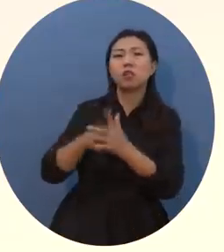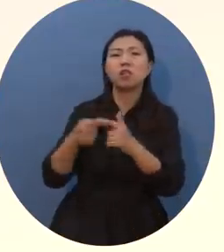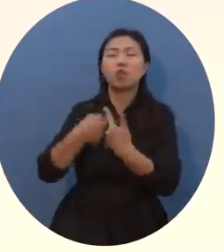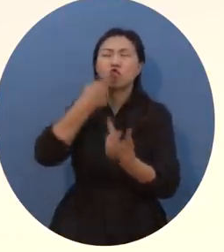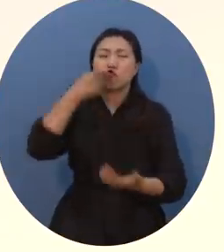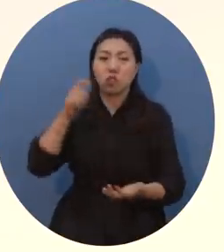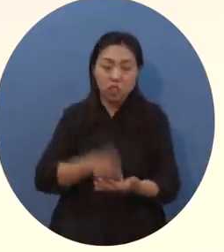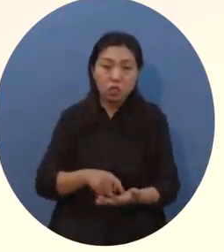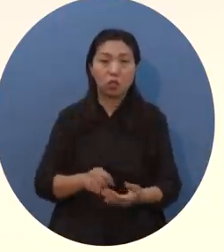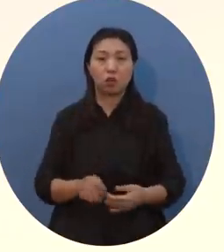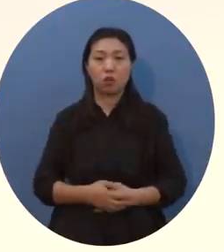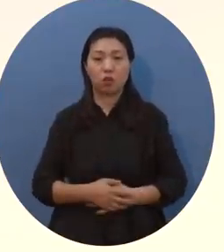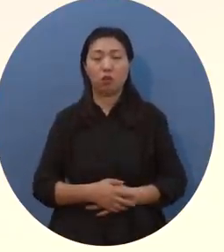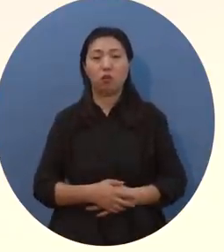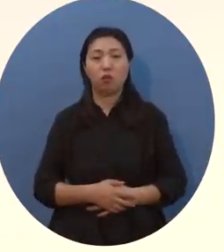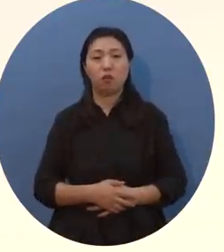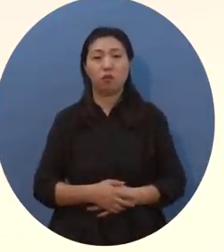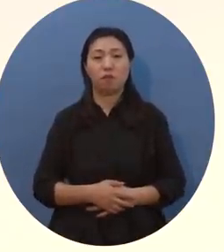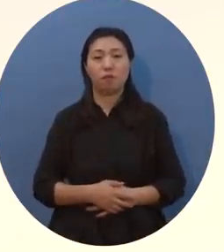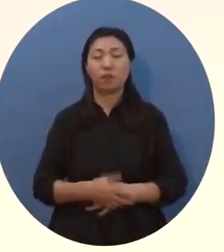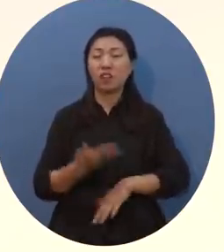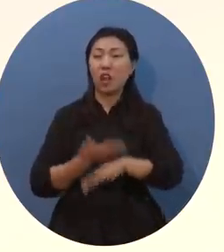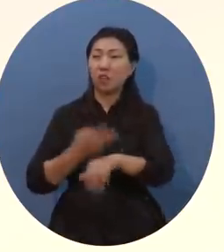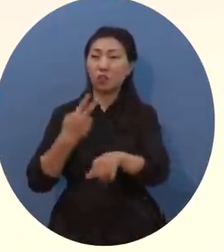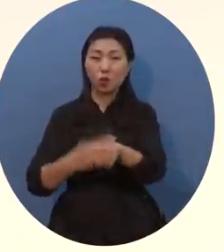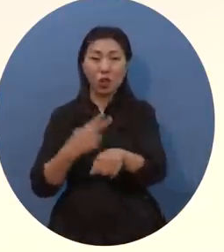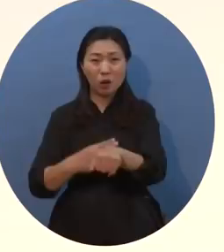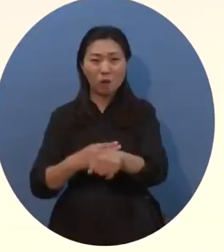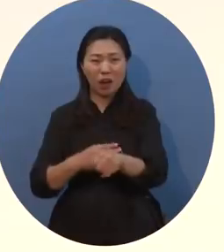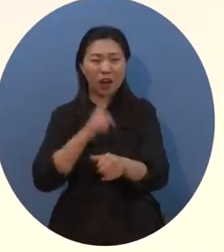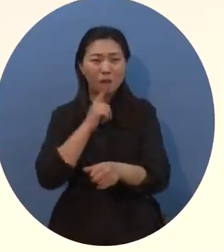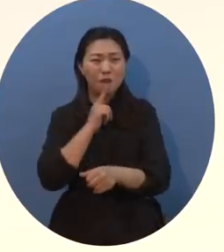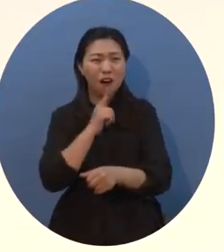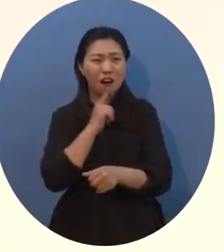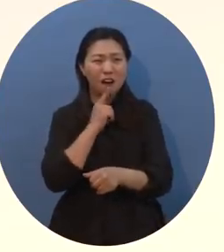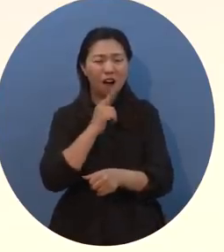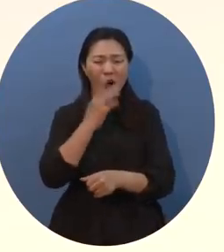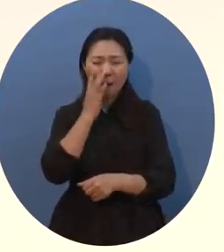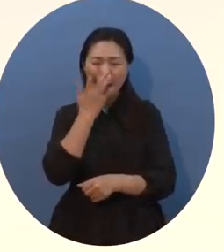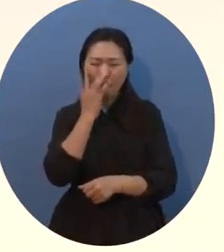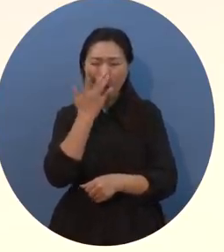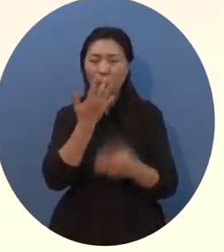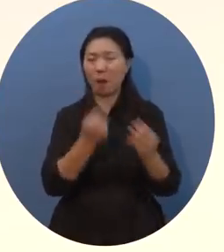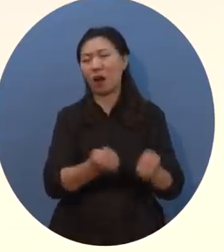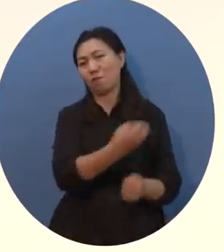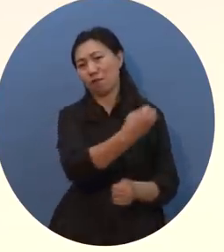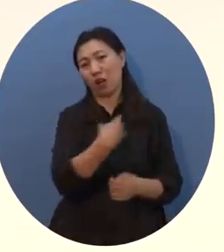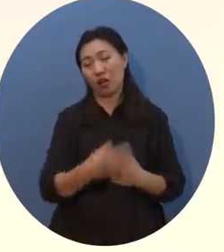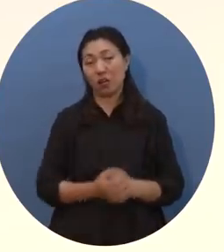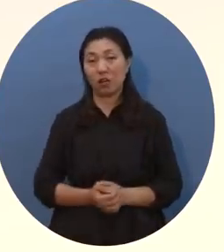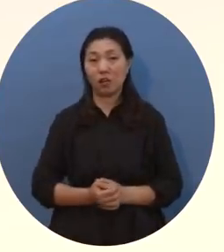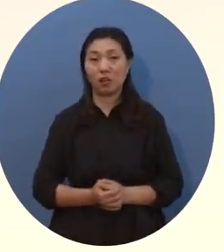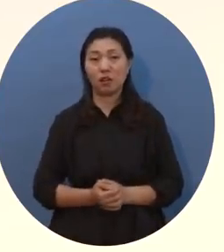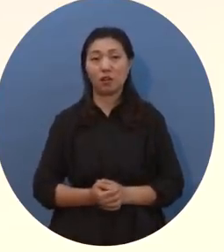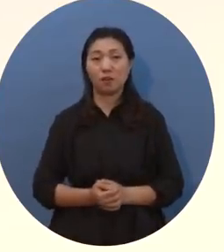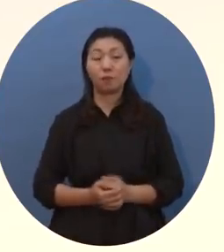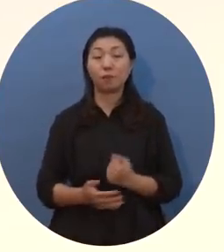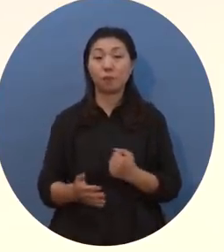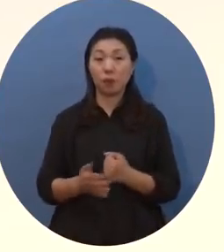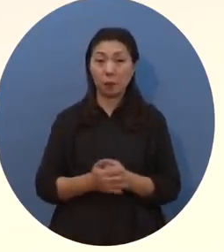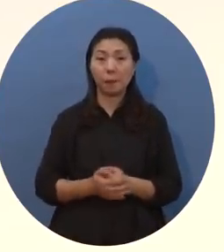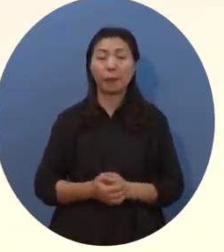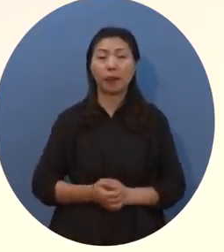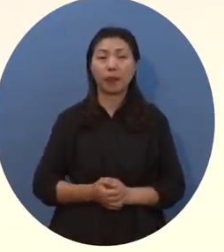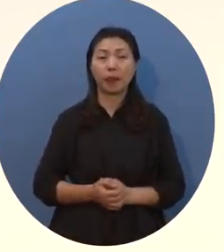나한테 배우면 금방 이해가 되는데 딴 선생님들은 무슨 소리인지 못 알아듣겠다 이런 얘기를 하거든. 그러니까